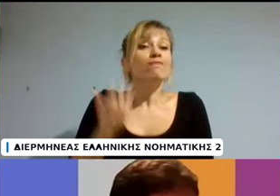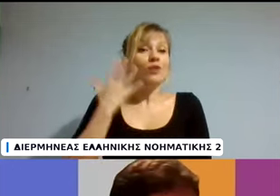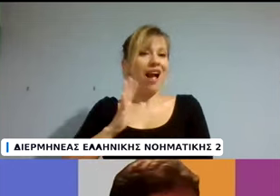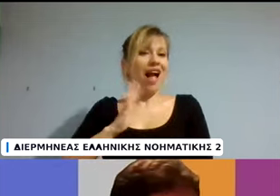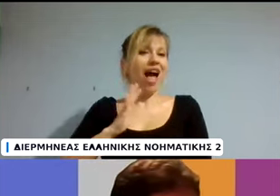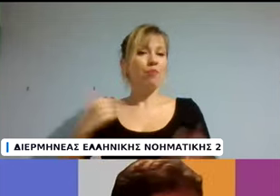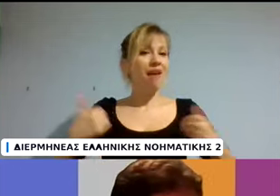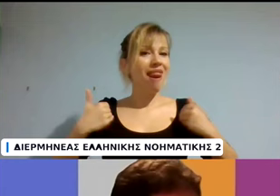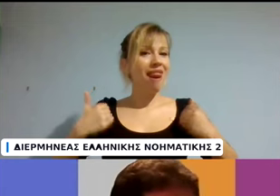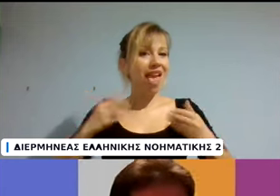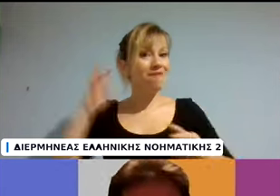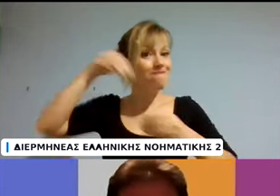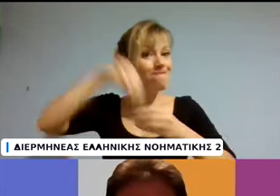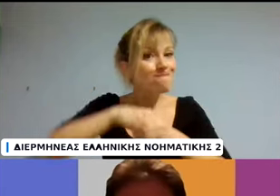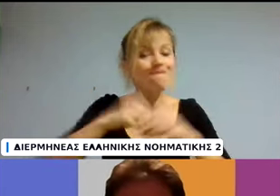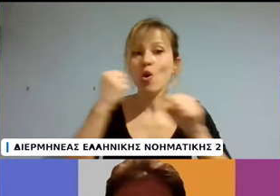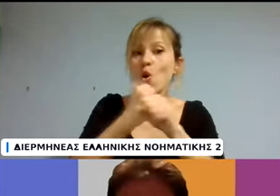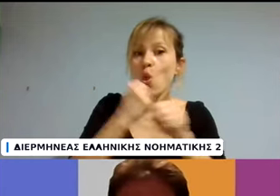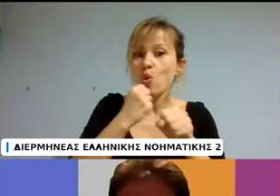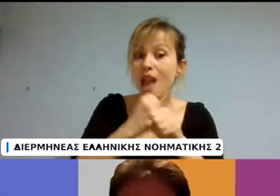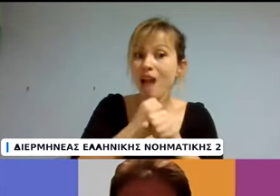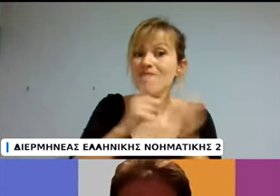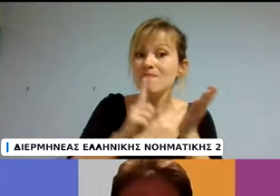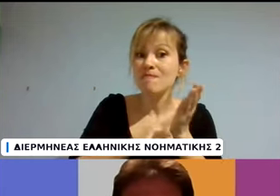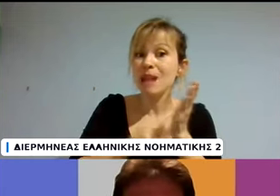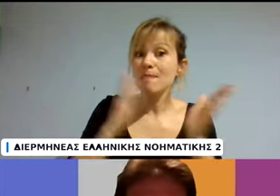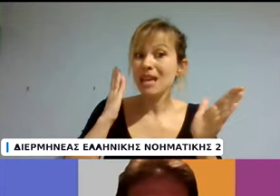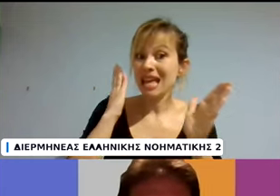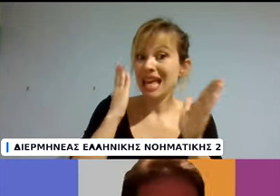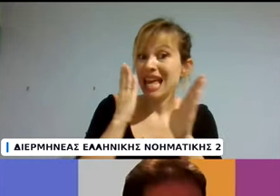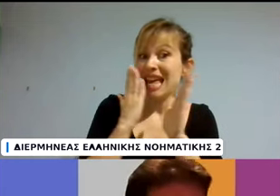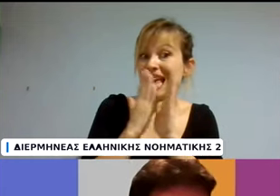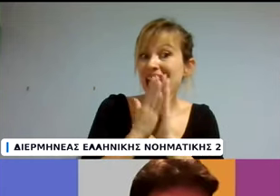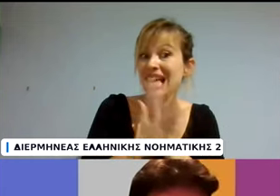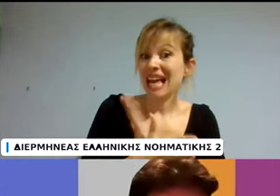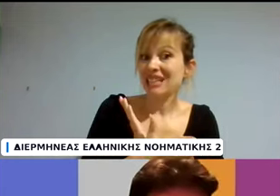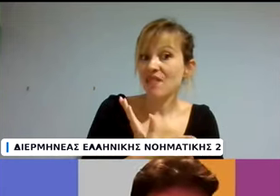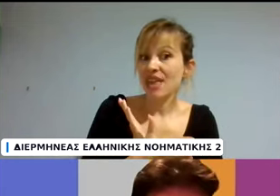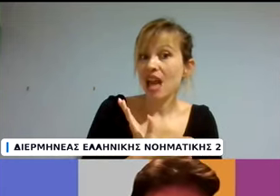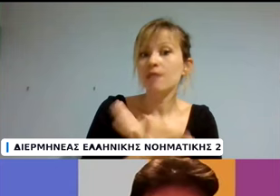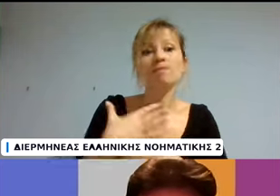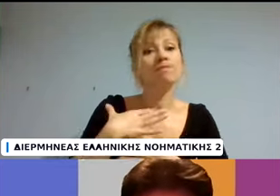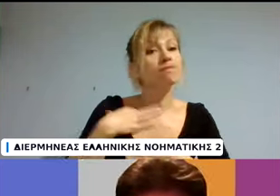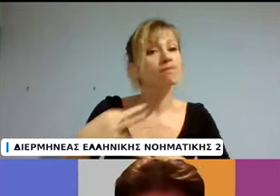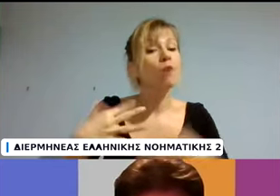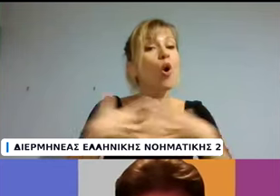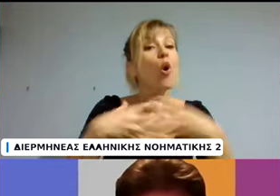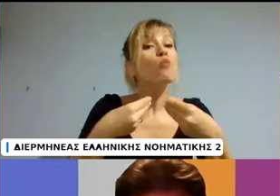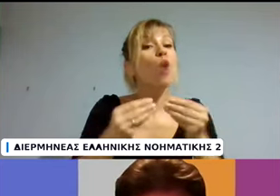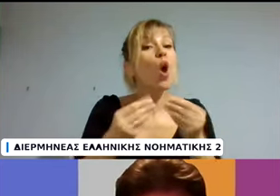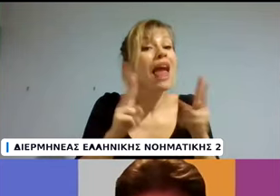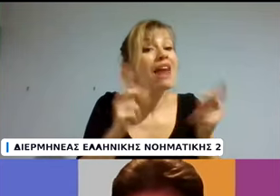μετάφρασης είναι καλό να κάνει έναρξη επαγγέλματος ή θα ήταν προτιμητέο να αναζητήσει δουλειά ως εσωτερικός μεταφραστής.